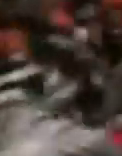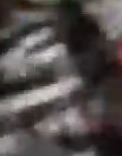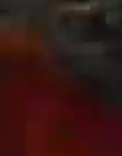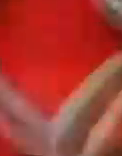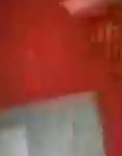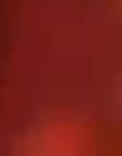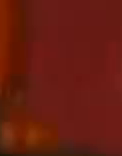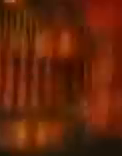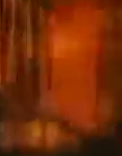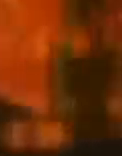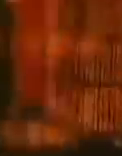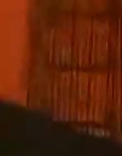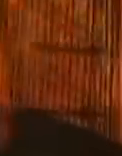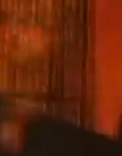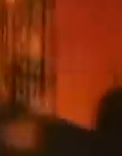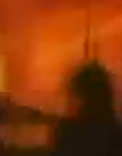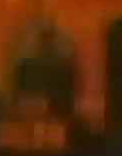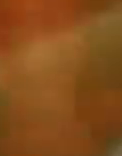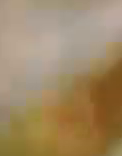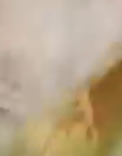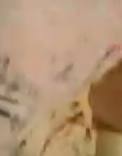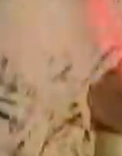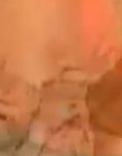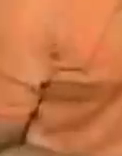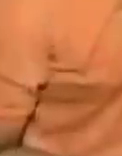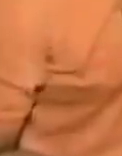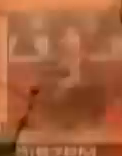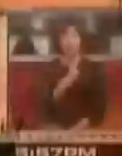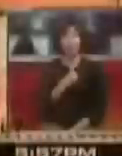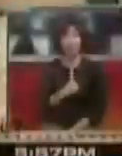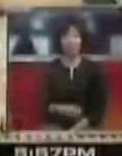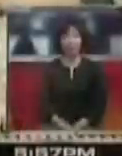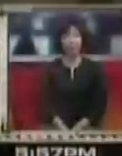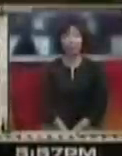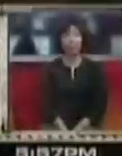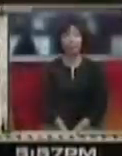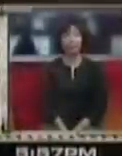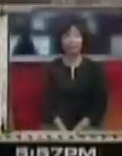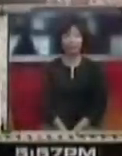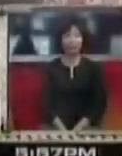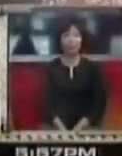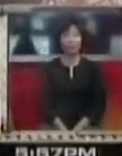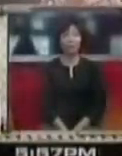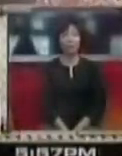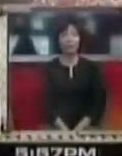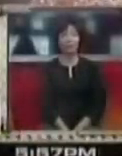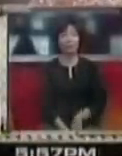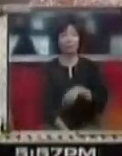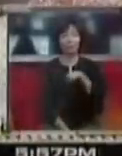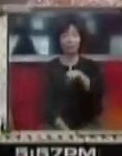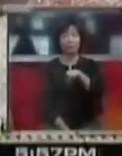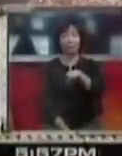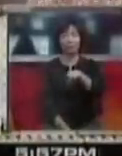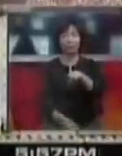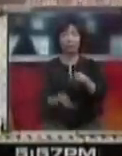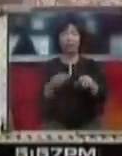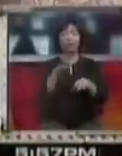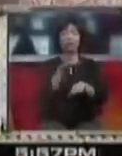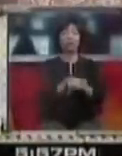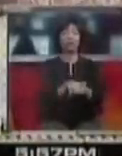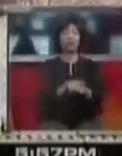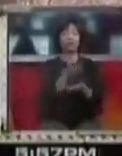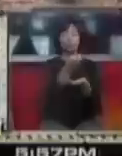Oh! Halos hindi gumagalaw